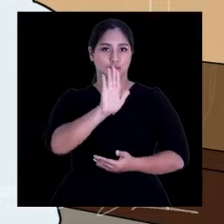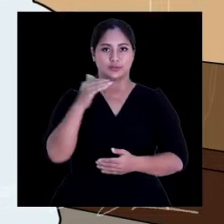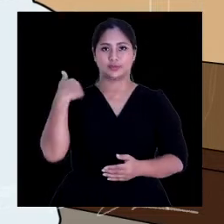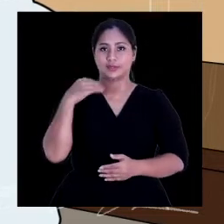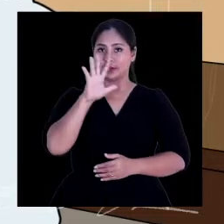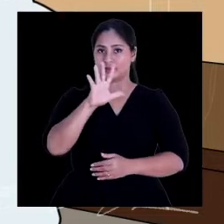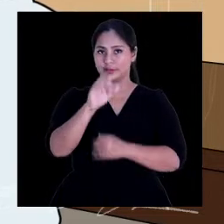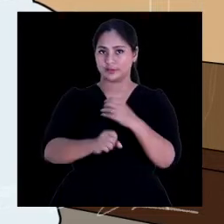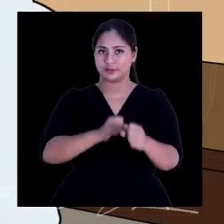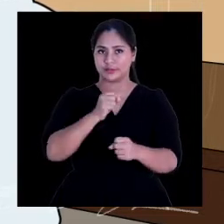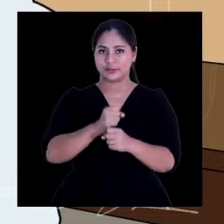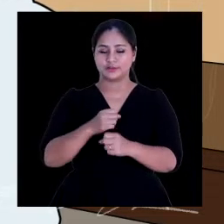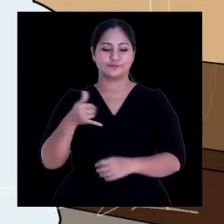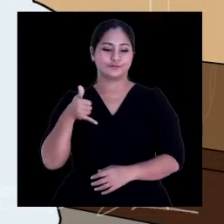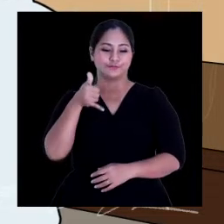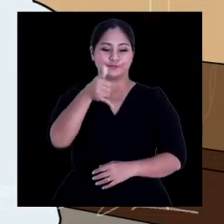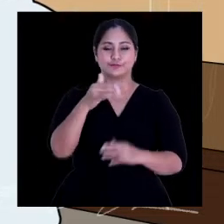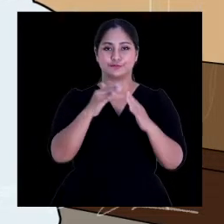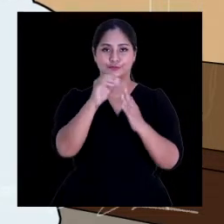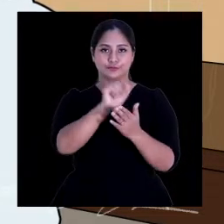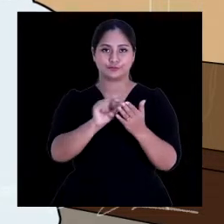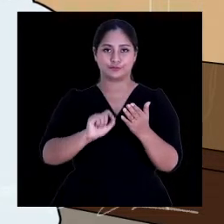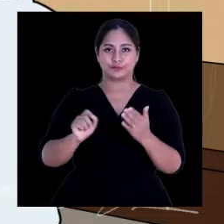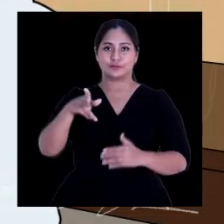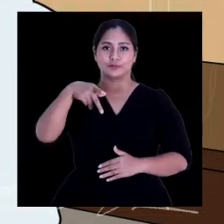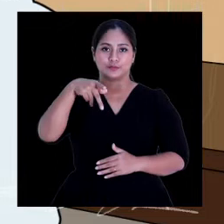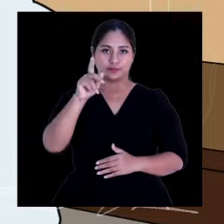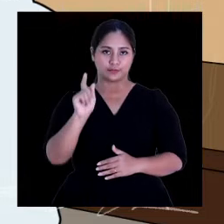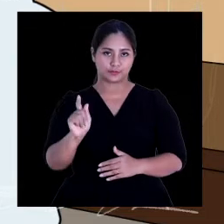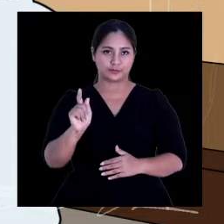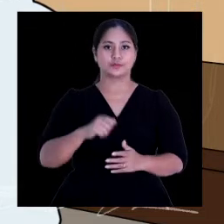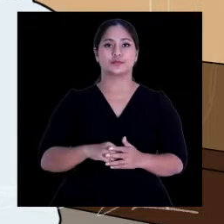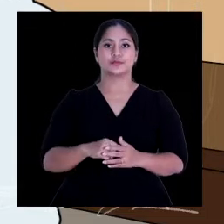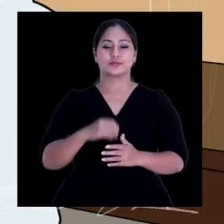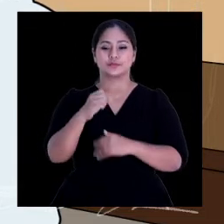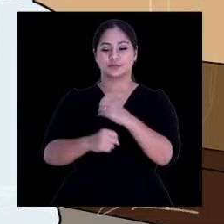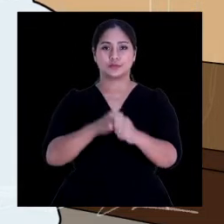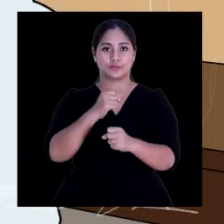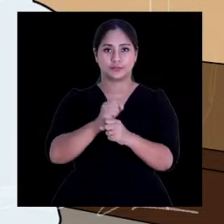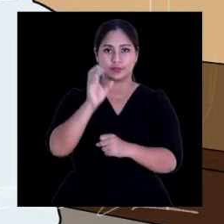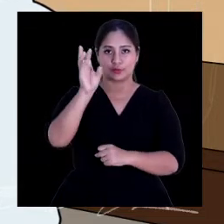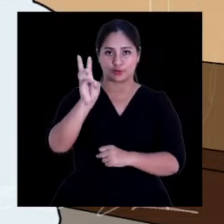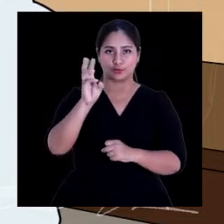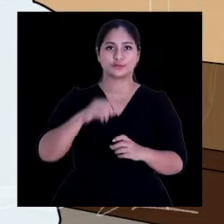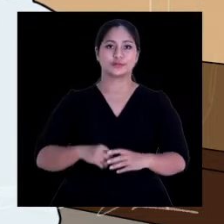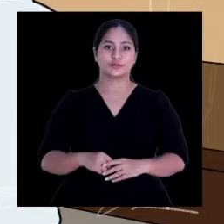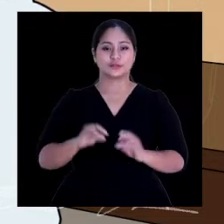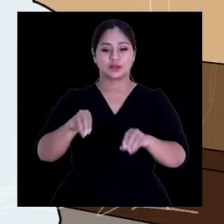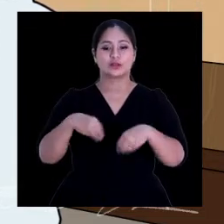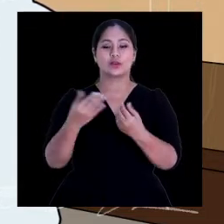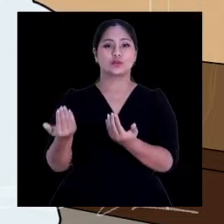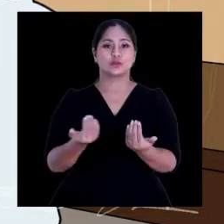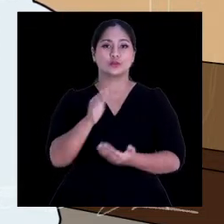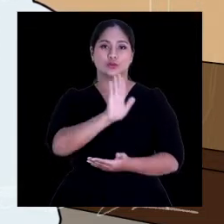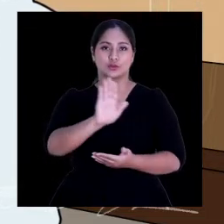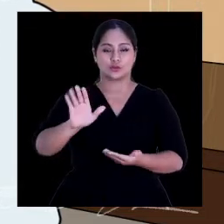อายุได้5ปีจงไปเสนอตั๋วเข้าเรียนชั้นประถมเมื่อลูกของทานอายุได้6ปีให้ลูก